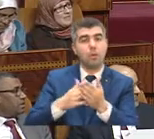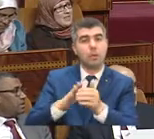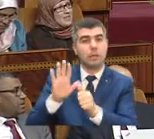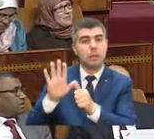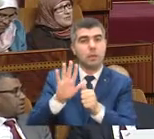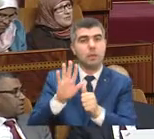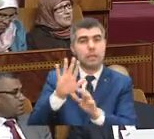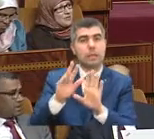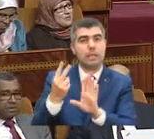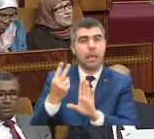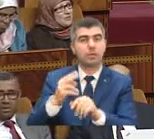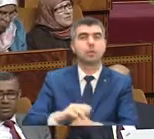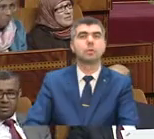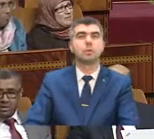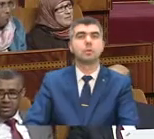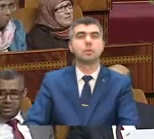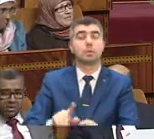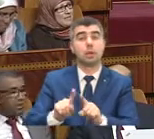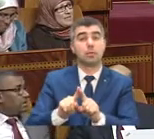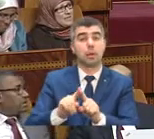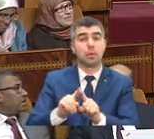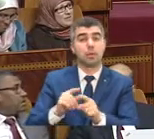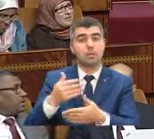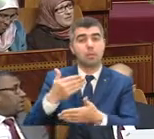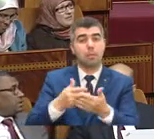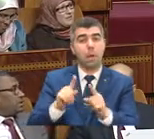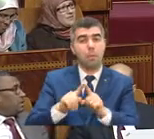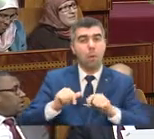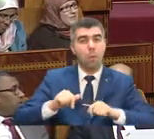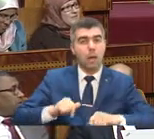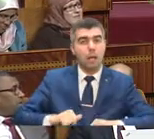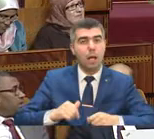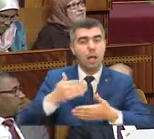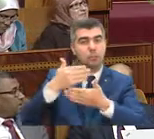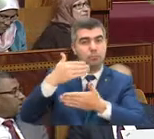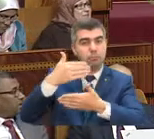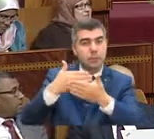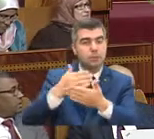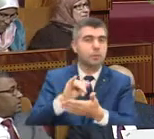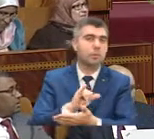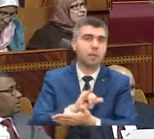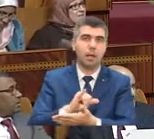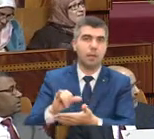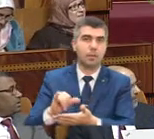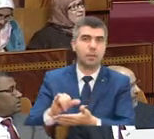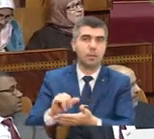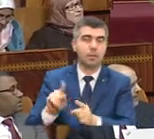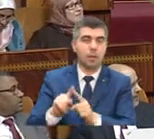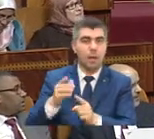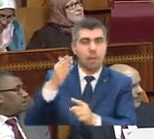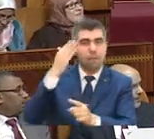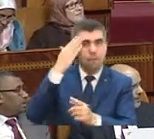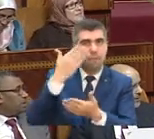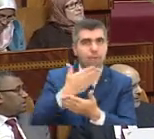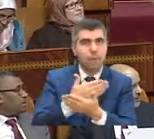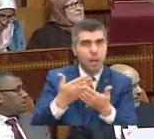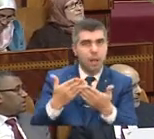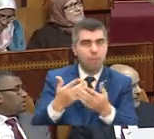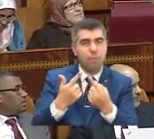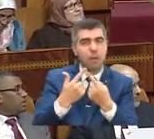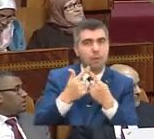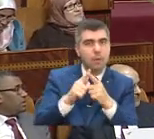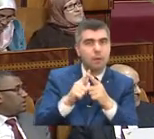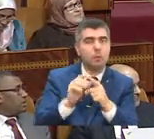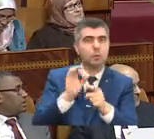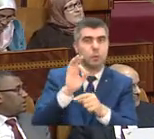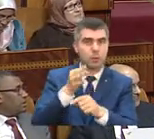66/12 المنظم لهذه المساله بعيد على وزاره سميتو. هذه المساله حنا كنتفهموا هذه المشاكل اللي كاينه، حنا كنساندوا